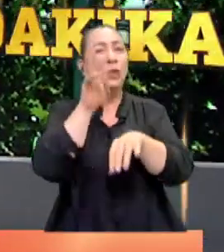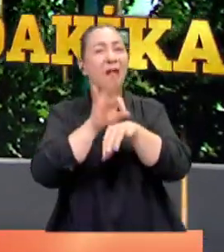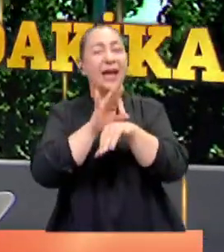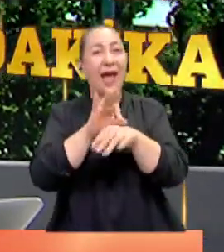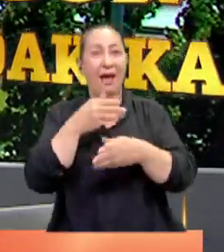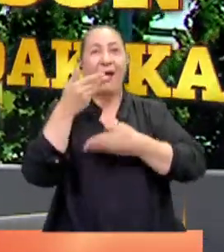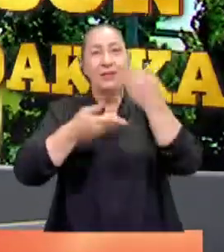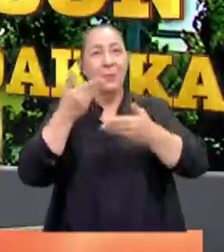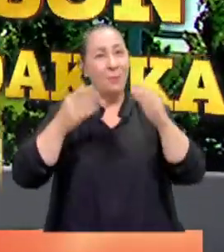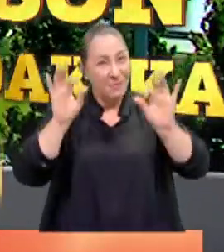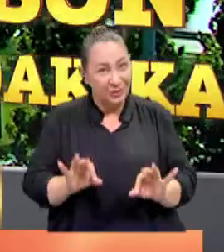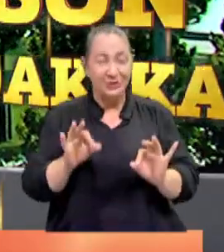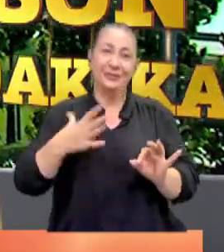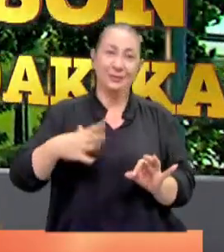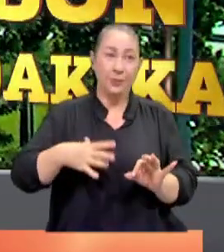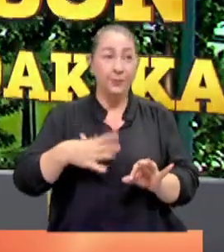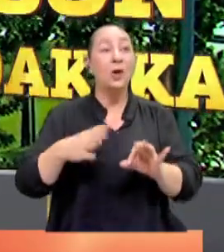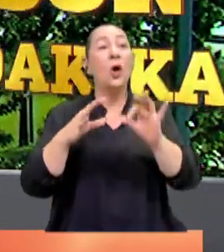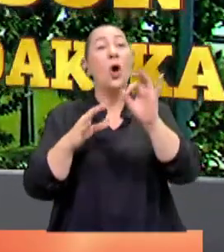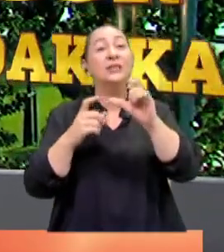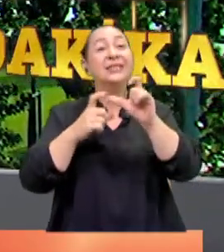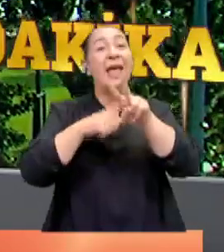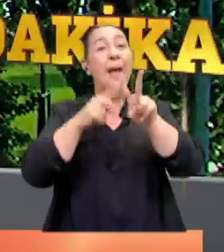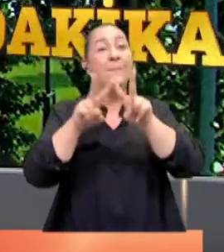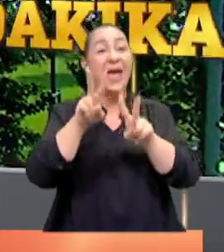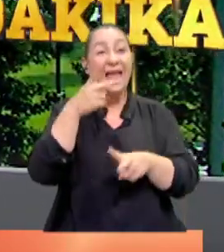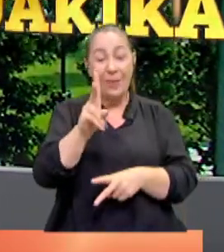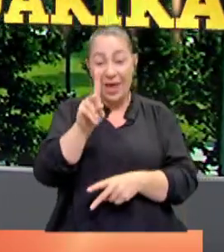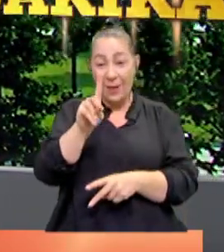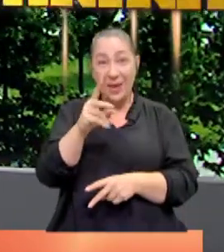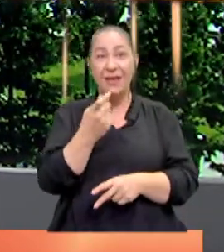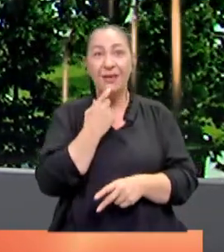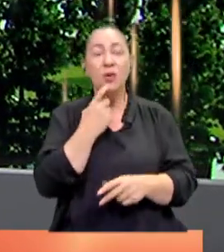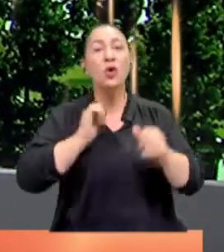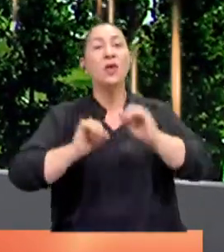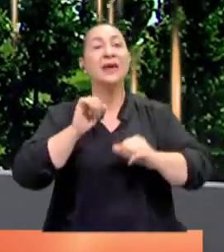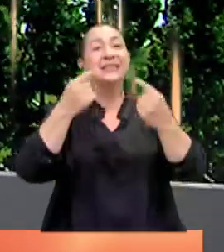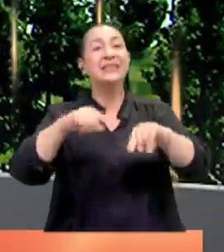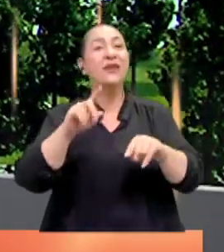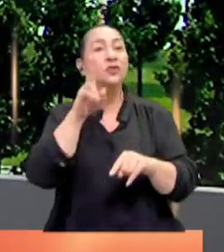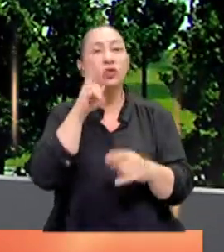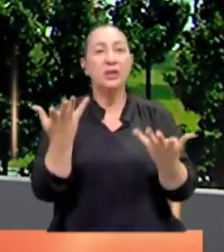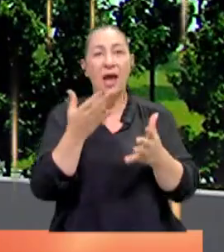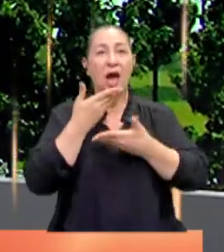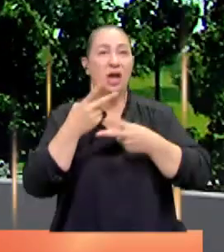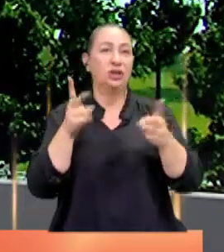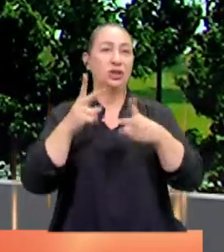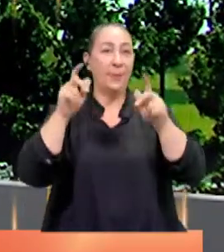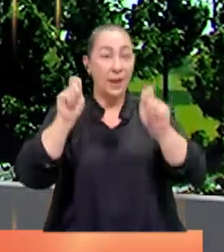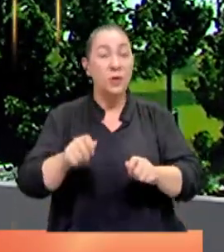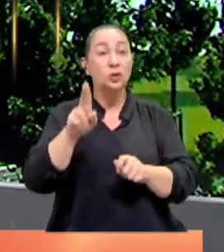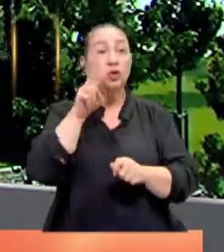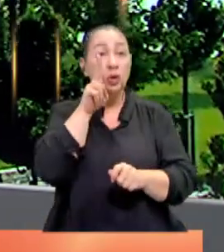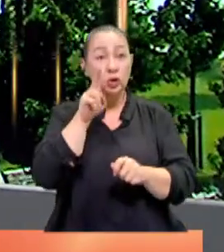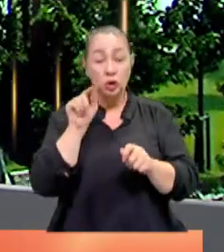size aktararak başlayalım. ÖSYM 2021 yılı üniversite sınav sonuçlarını açıkladı. Sonuçları